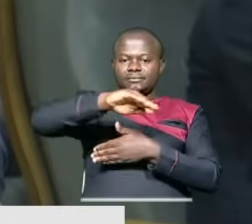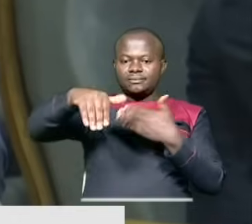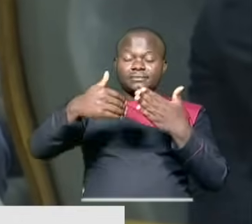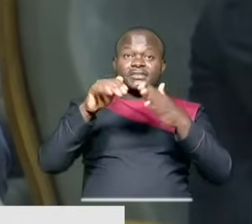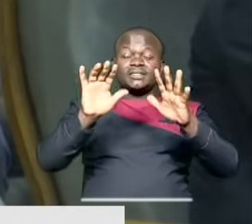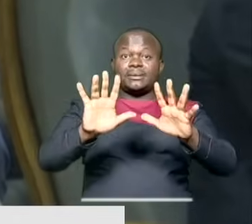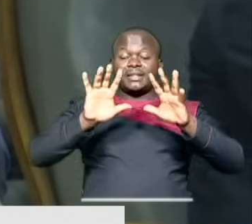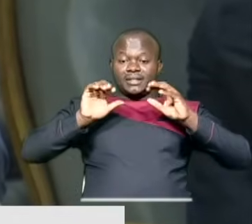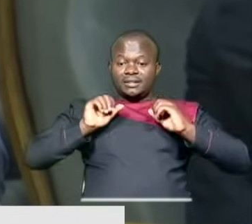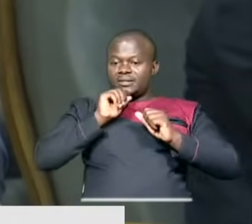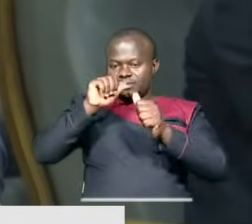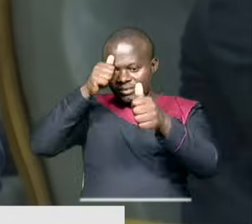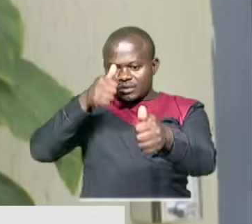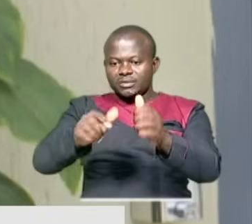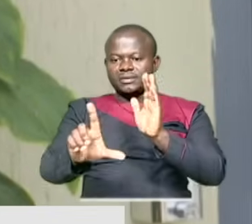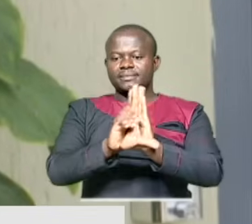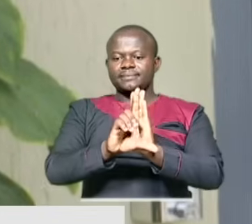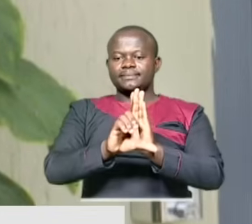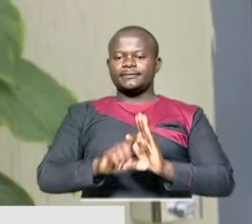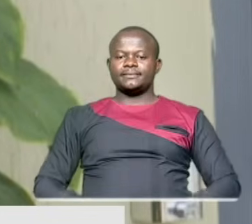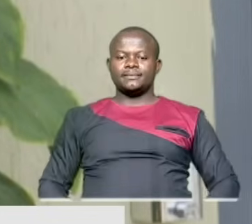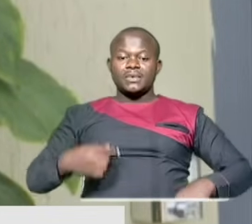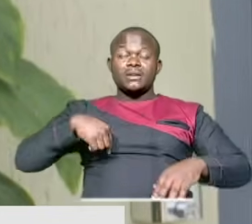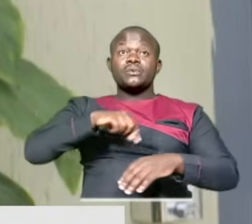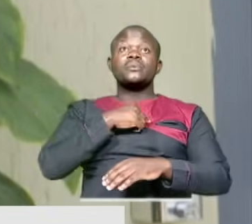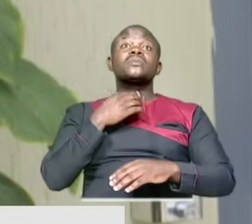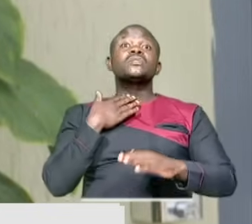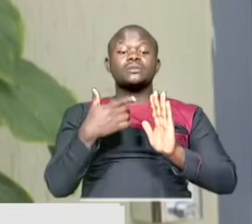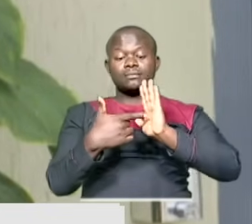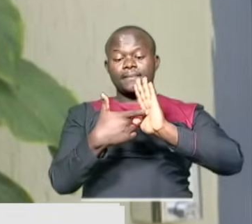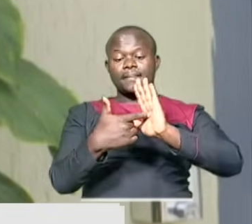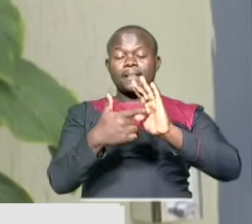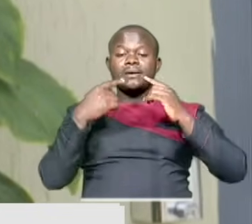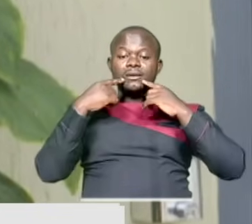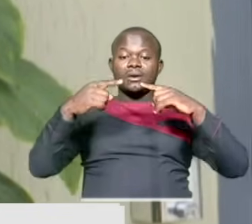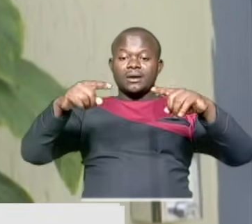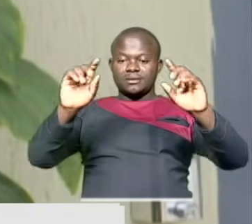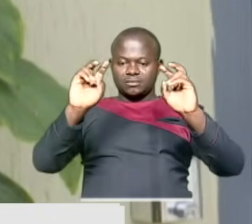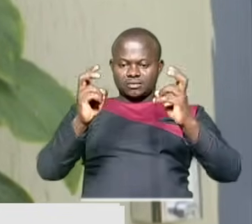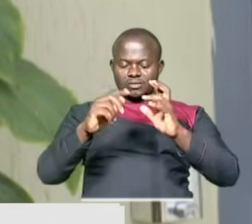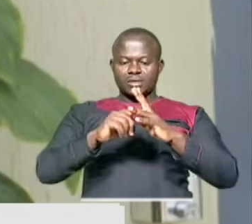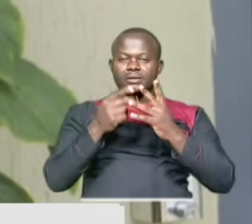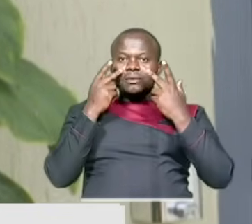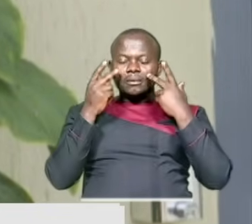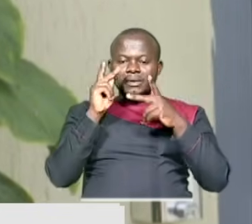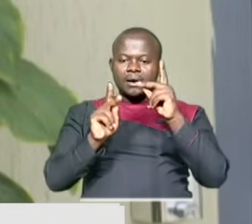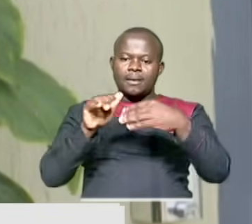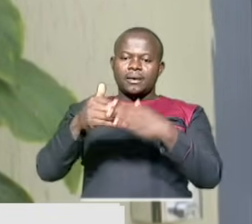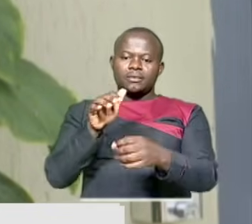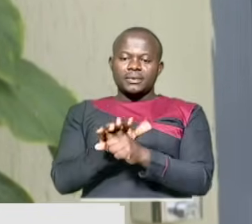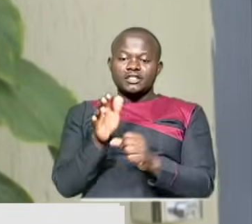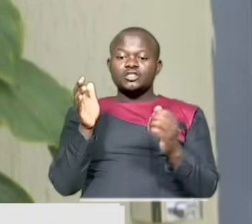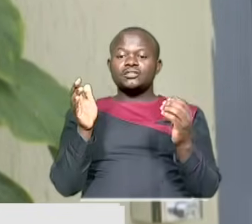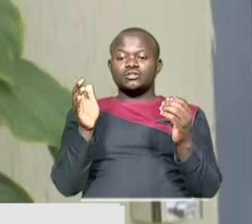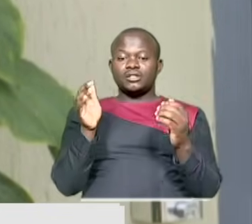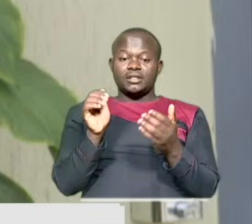bakirinda kudakurikiza amategeko. Ndetse twagira ngo tunagaragaze tunavuze tunatangaze ko twatangiye no kubona abaturage bacura